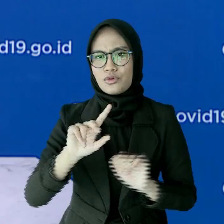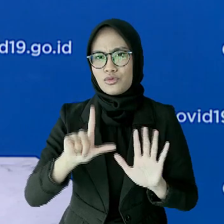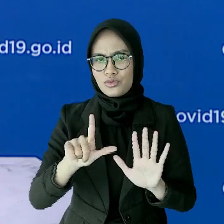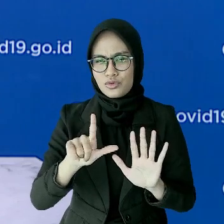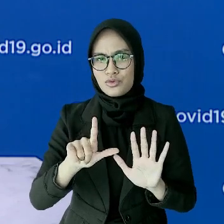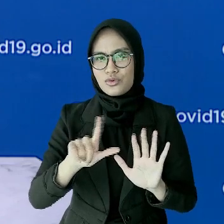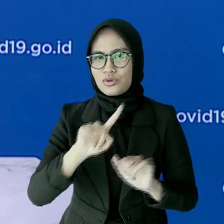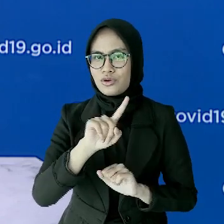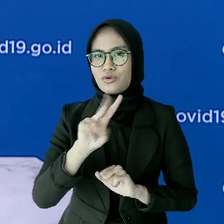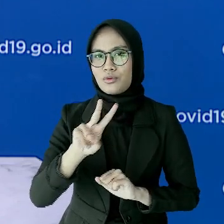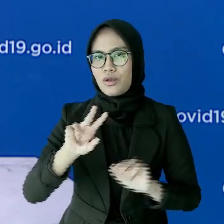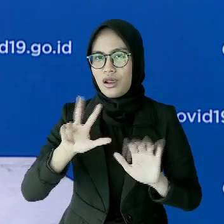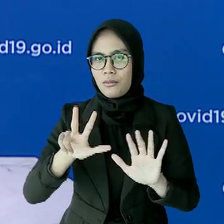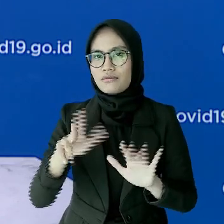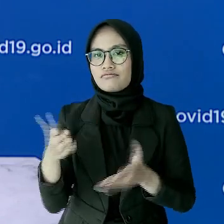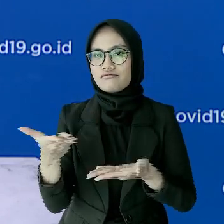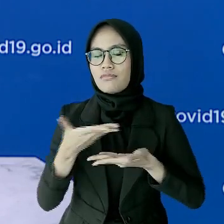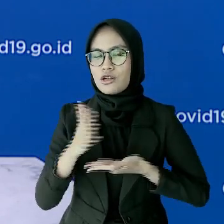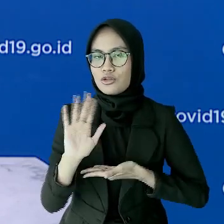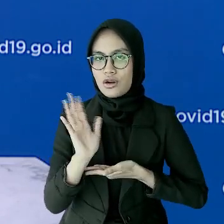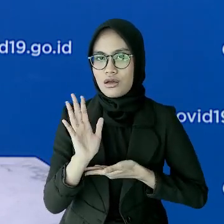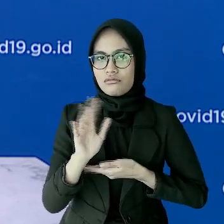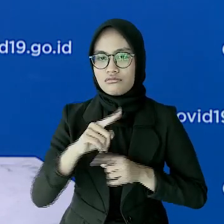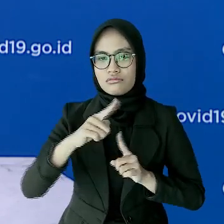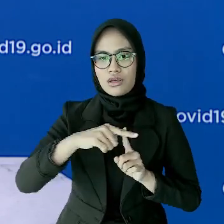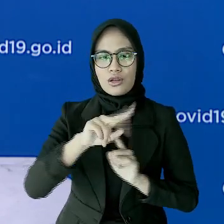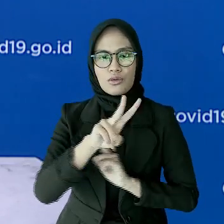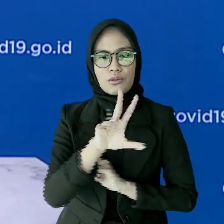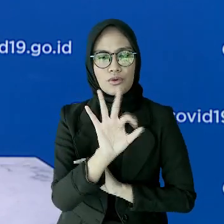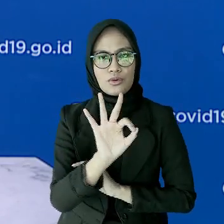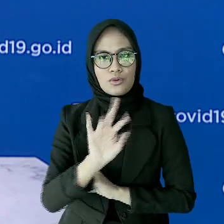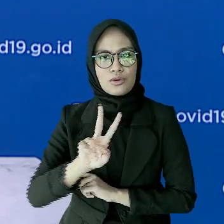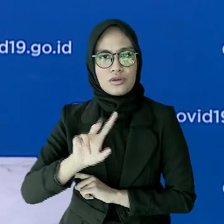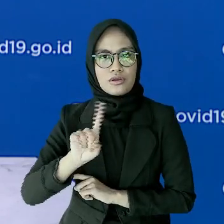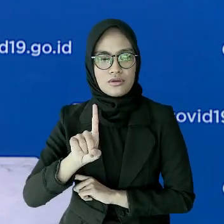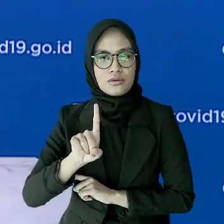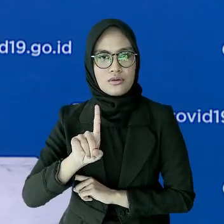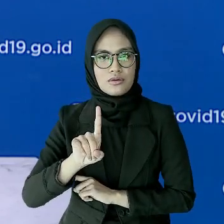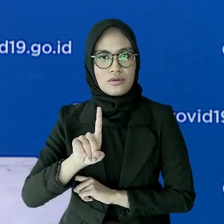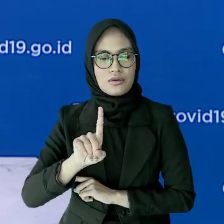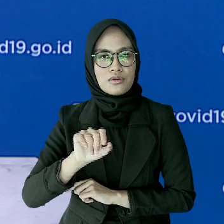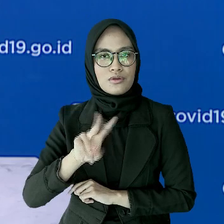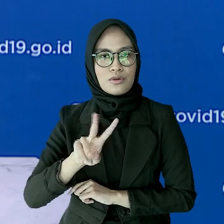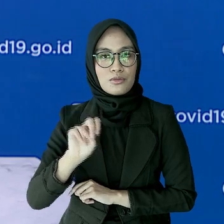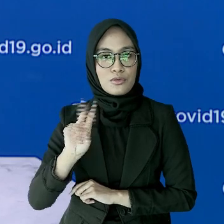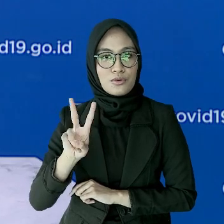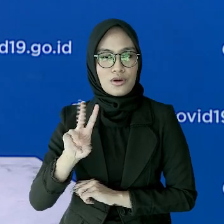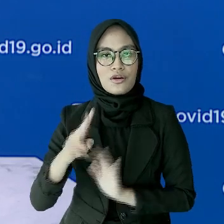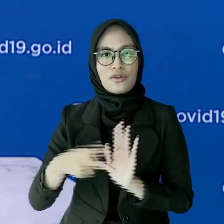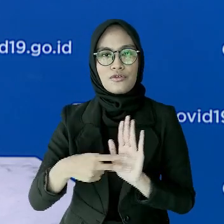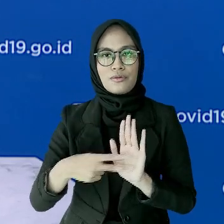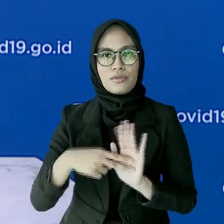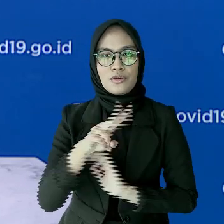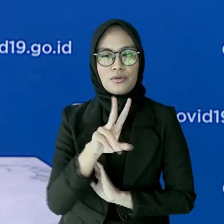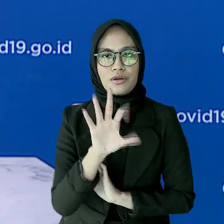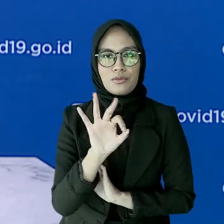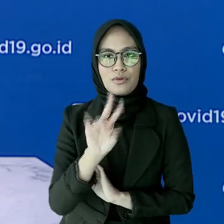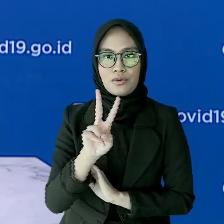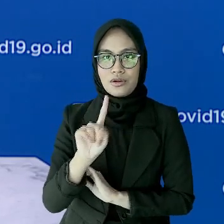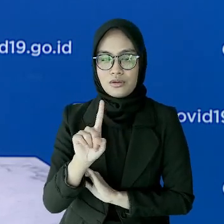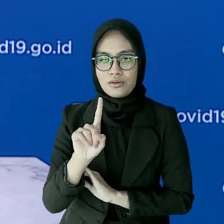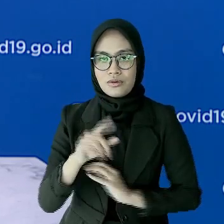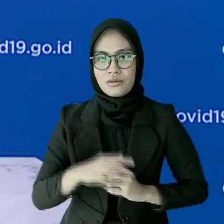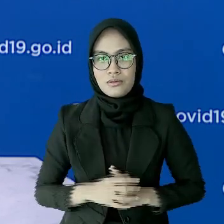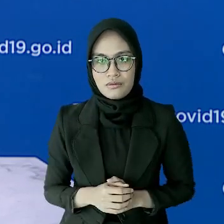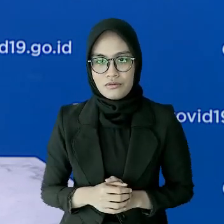dan 128 pada tanggal 20, 21, dan 22 November 2021